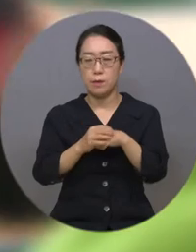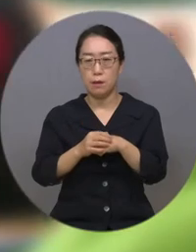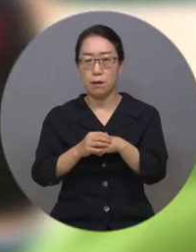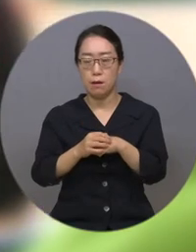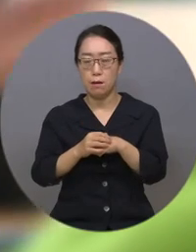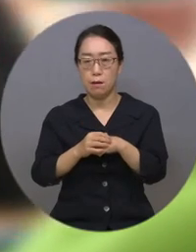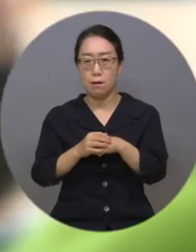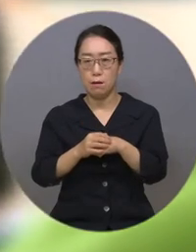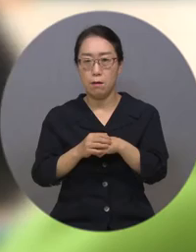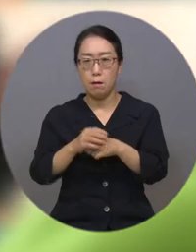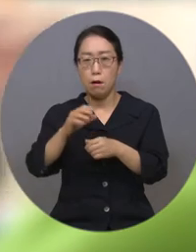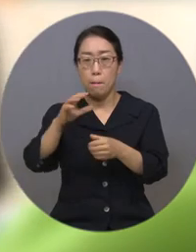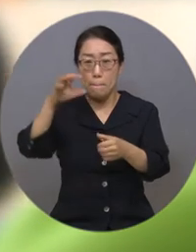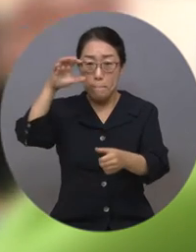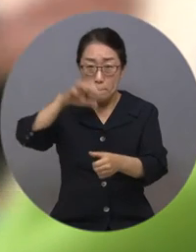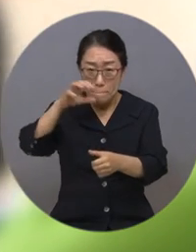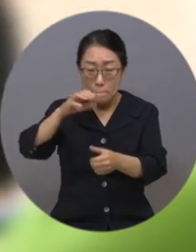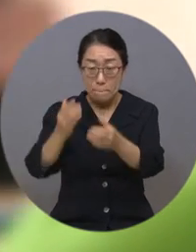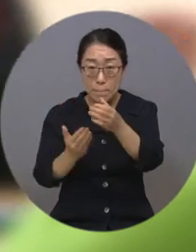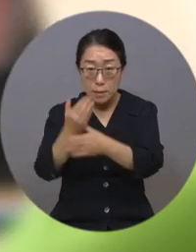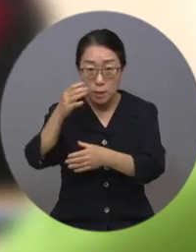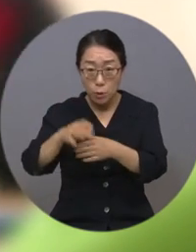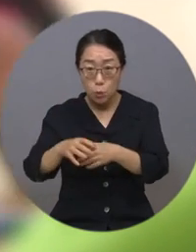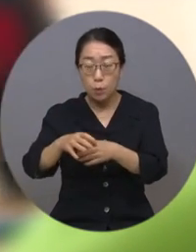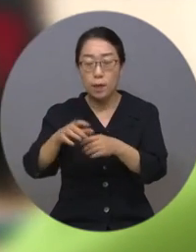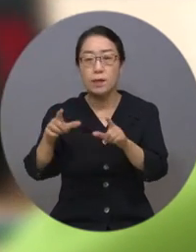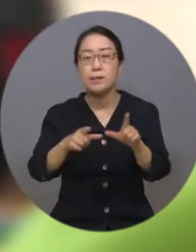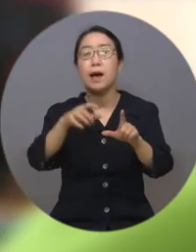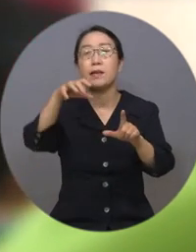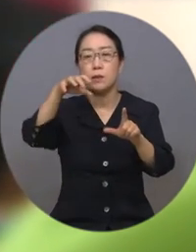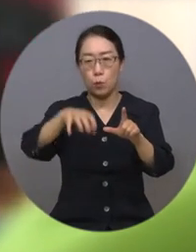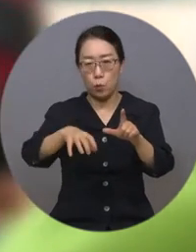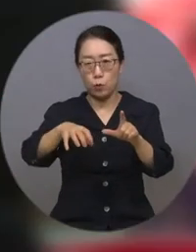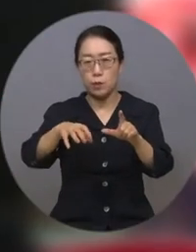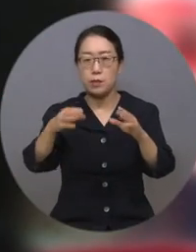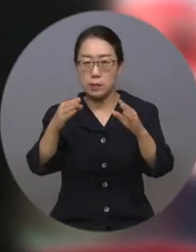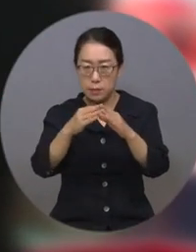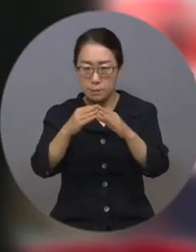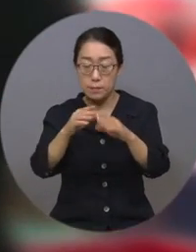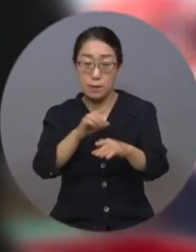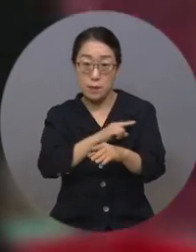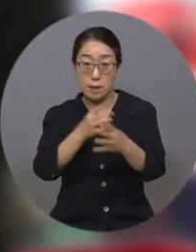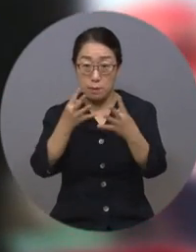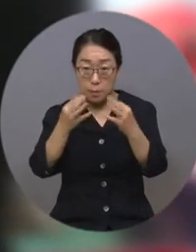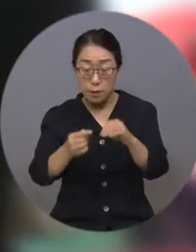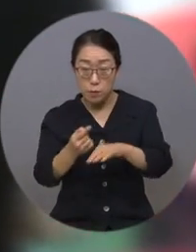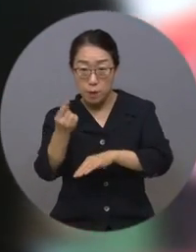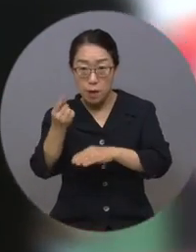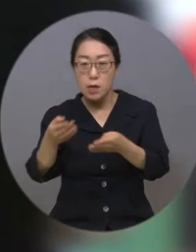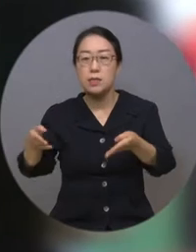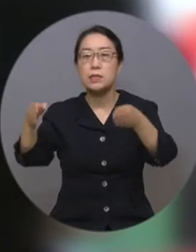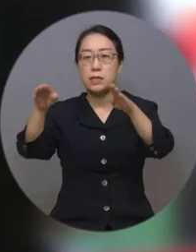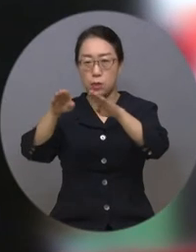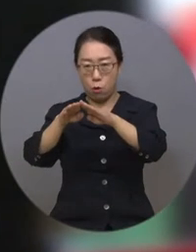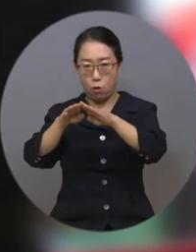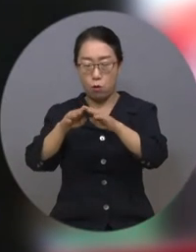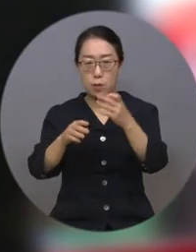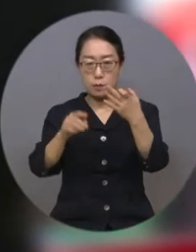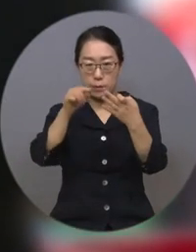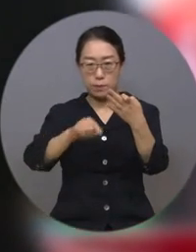발생 장소는 피해 장애인 거주지가 39.1% 로 가장 많았고 장애인 거주시설